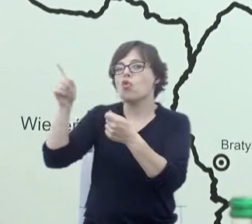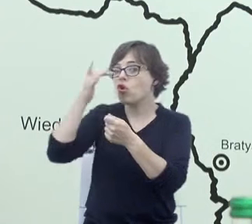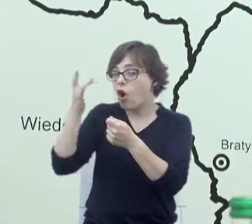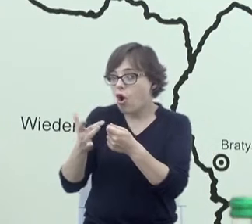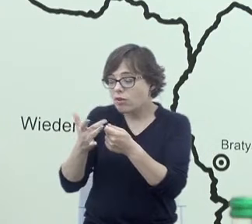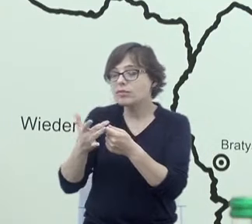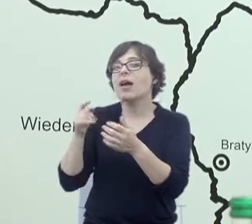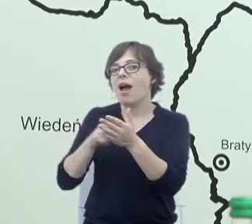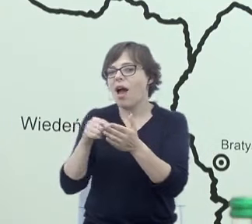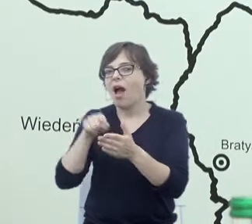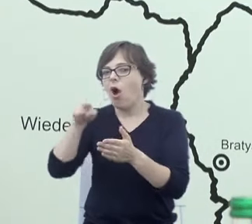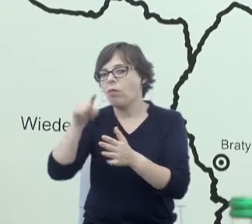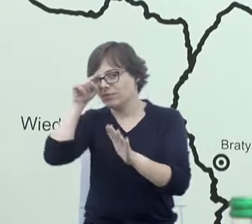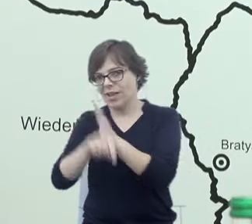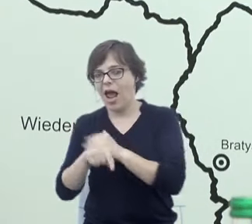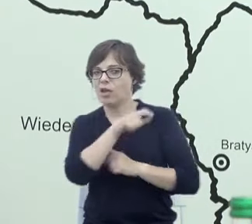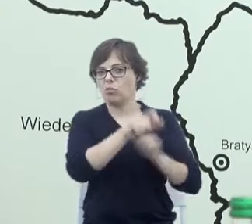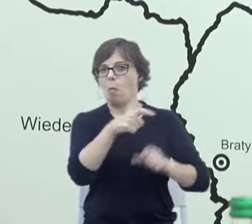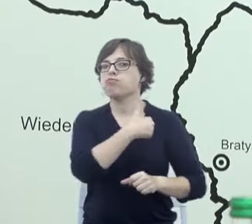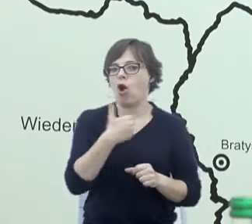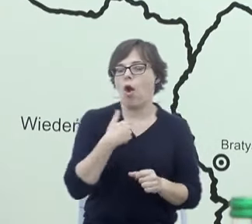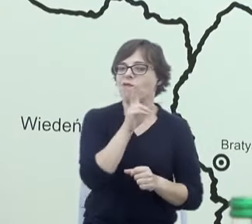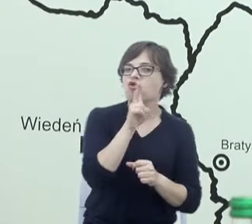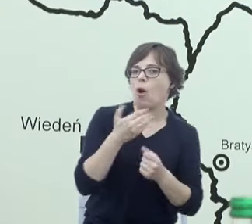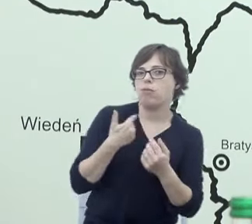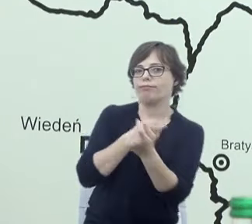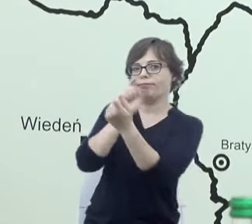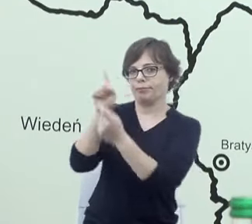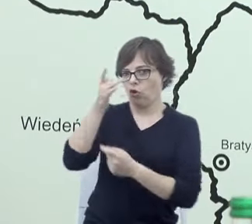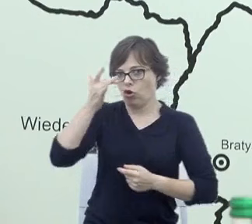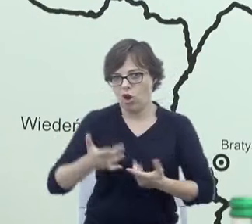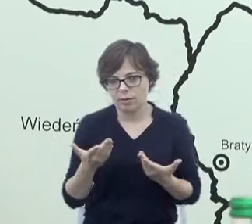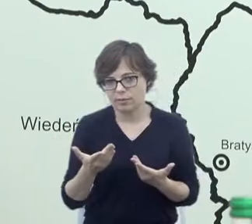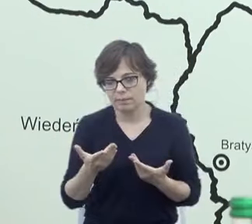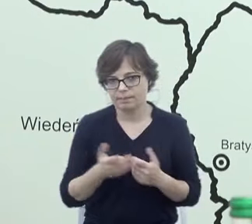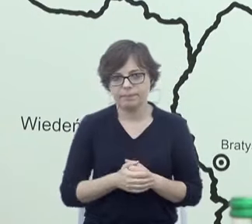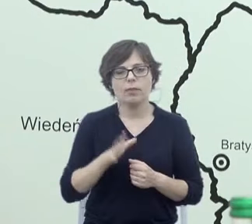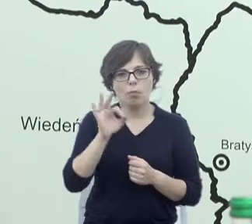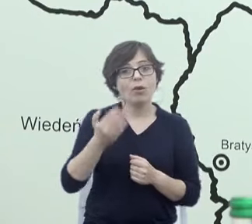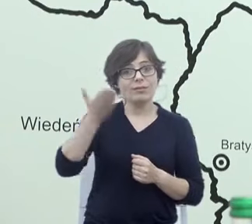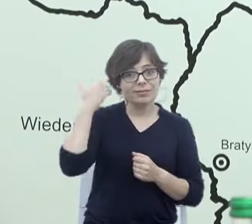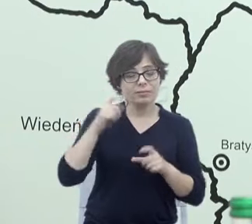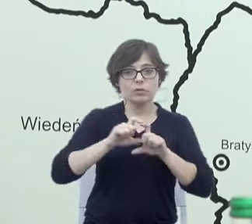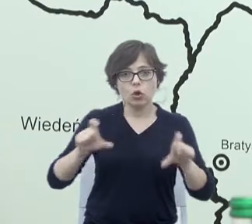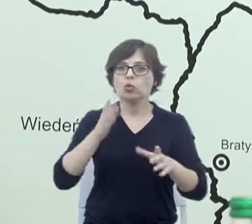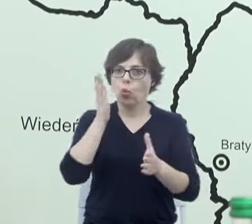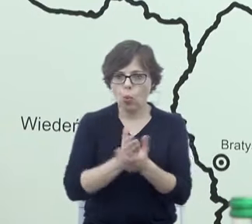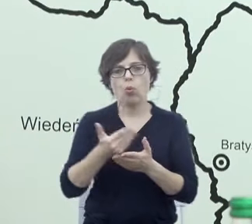w konspiracji, no w ogóle aktywnych czy niechętnych do władzy sowieckiej, bo tam już to podziemie tak zwane